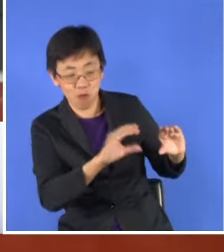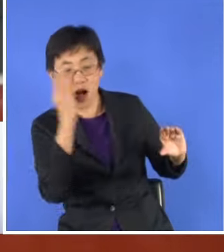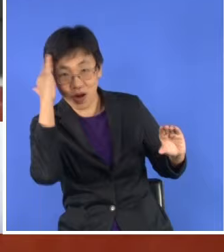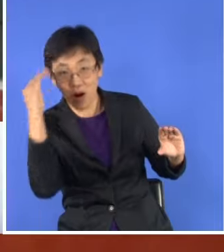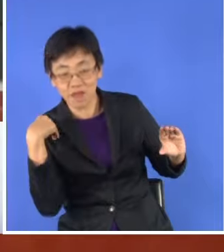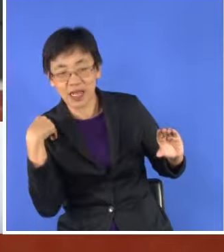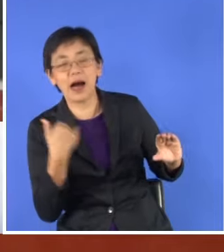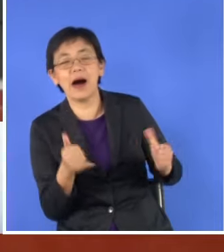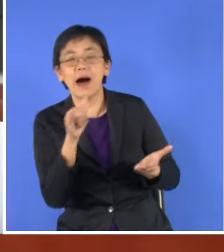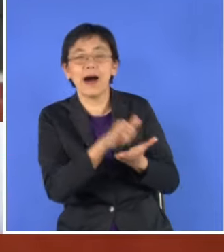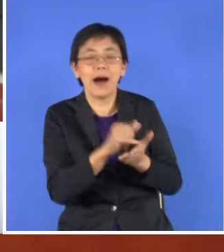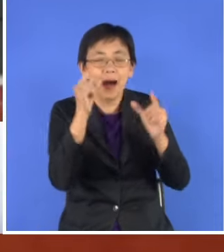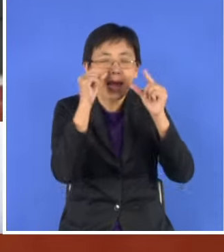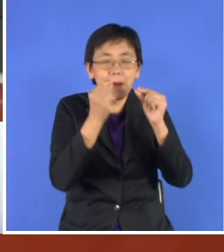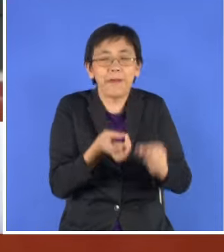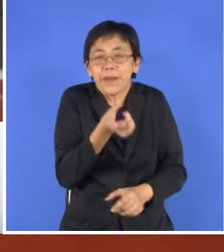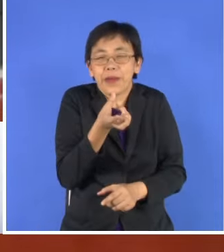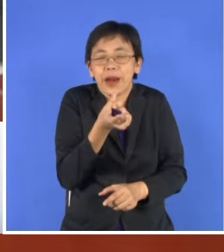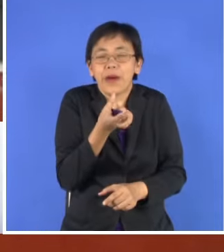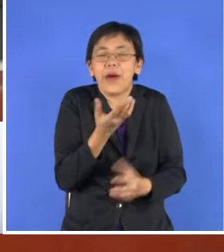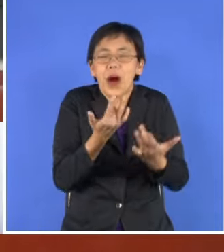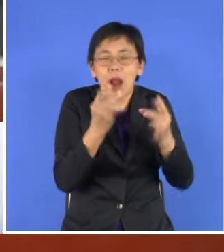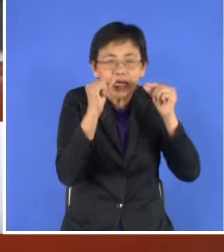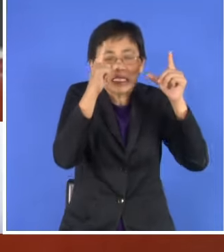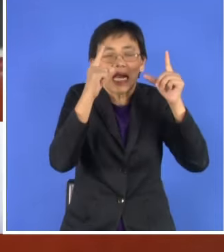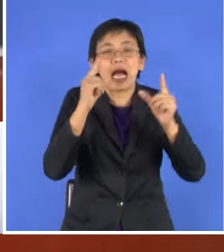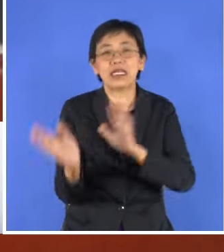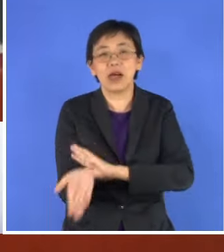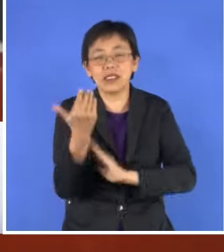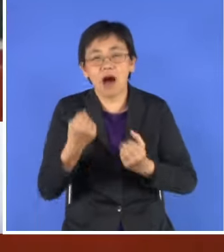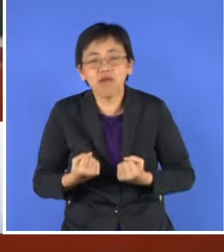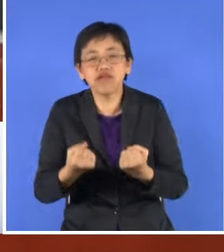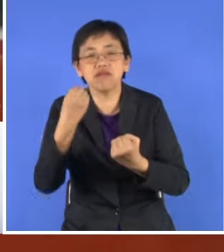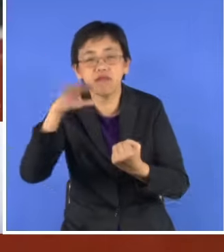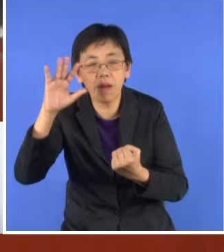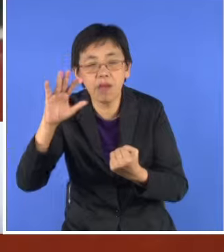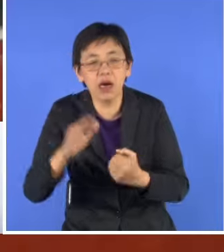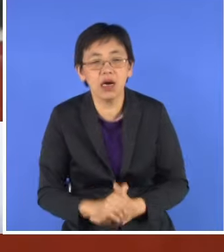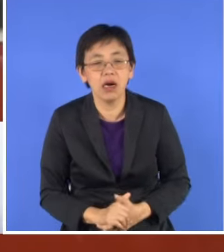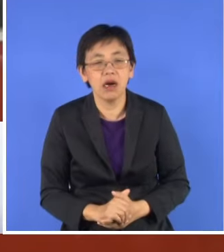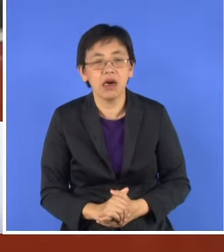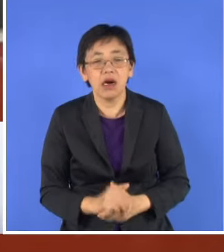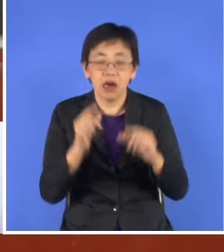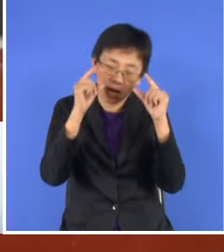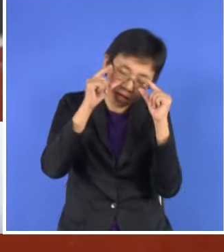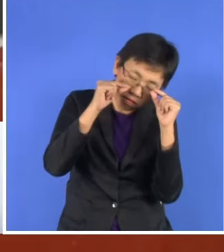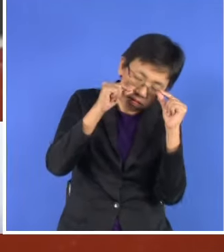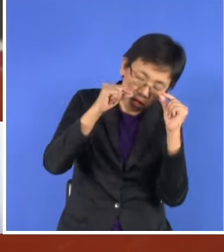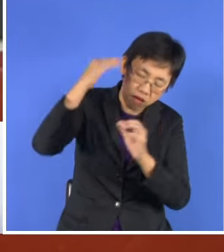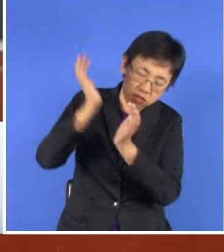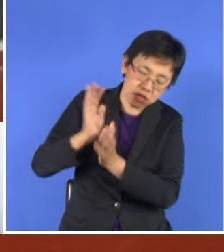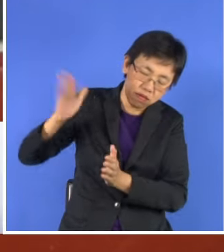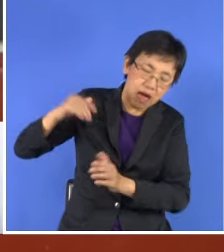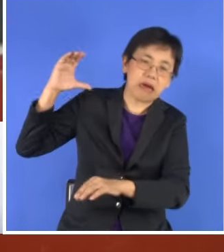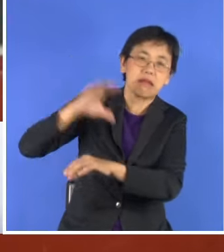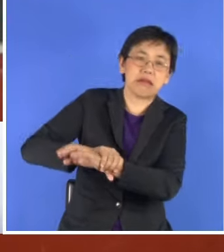งีบแป๊บนึงเดี๋ยวกะว่าขับรถค่อยค่อยกลับบ้านตอนเช้าทันใดนั้นเองยังไม่ทันกลับบ้านก็ถูกจับคาที่นอนเลย